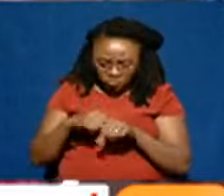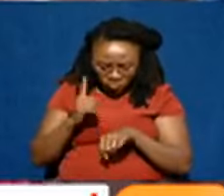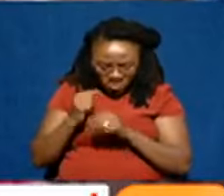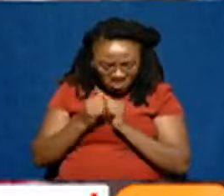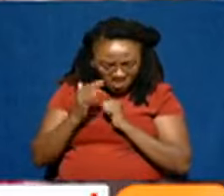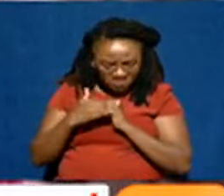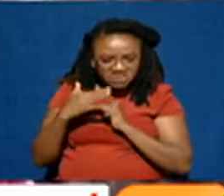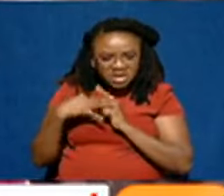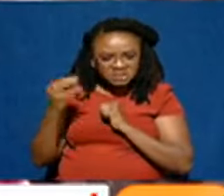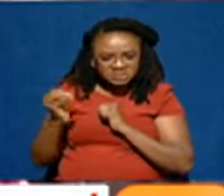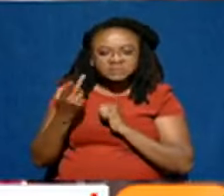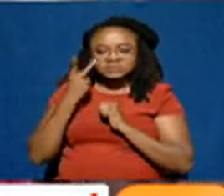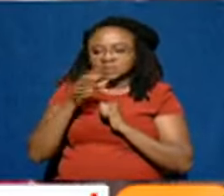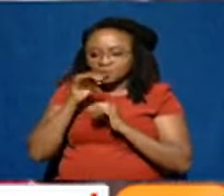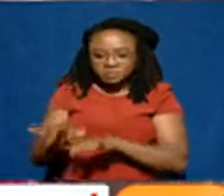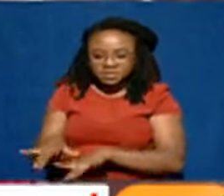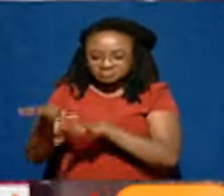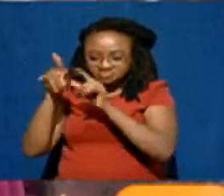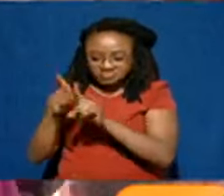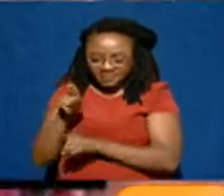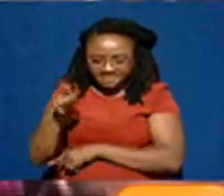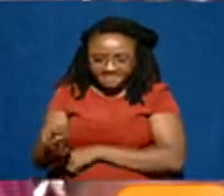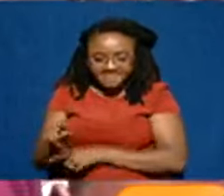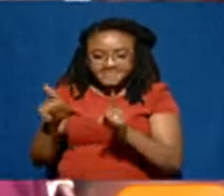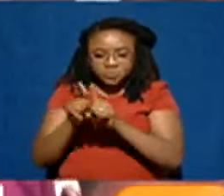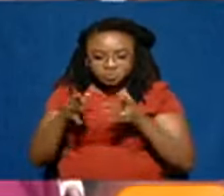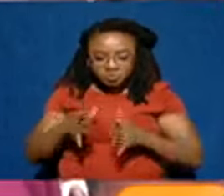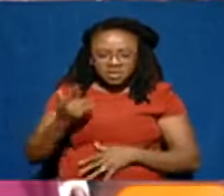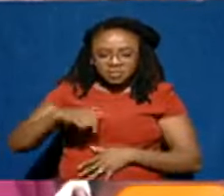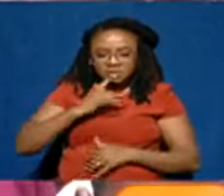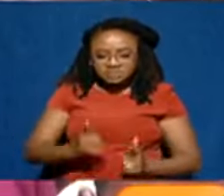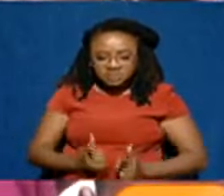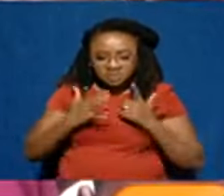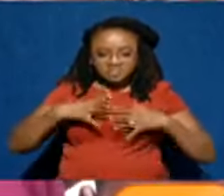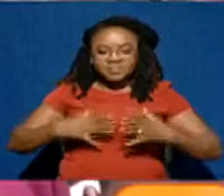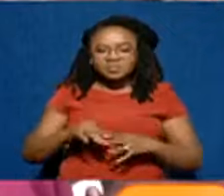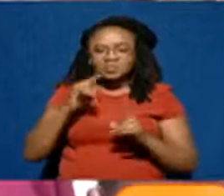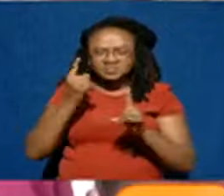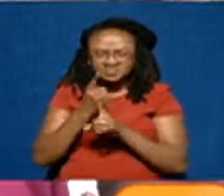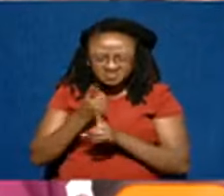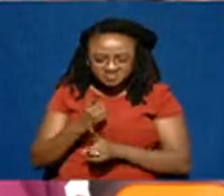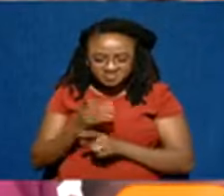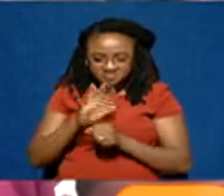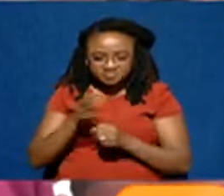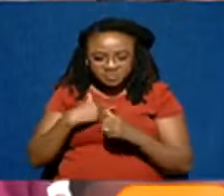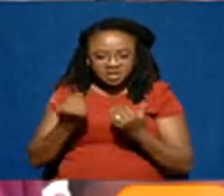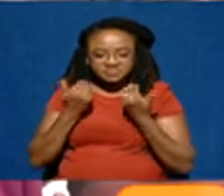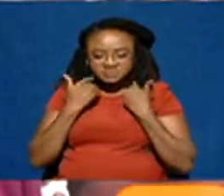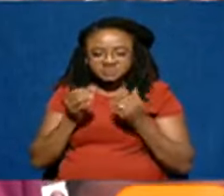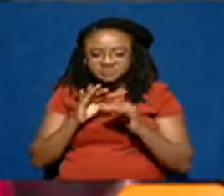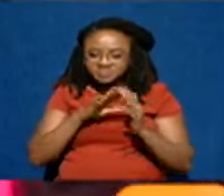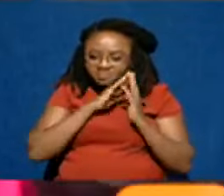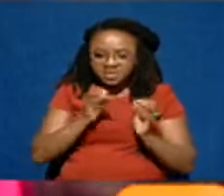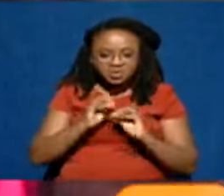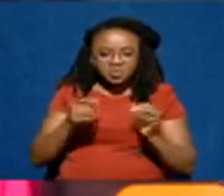tuliweza kushuhudia maji aina hii. Na kwa saizi vile tunaongea zaidi ya watu 1000 kadhaa hawana mahali pa kulala na hawana